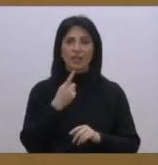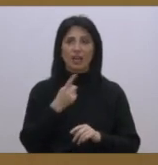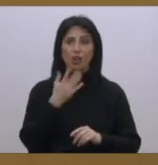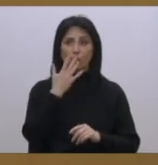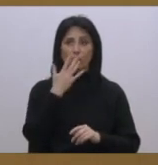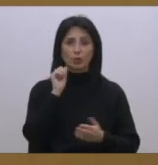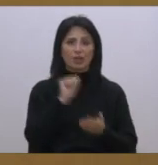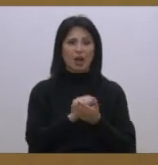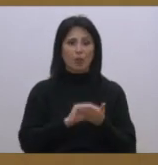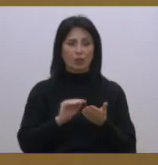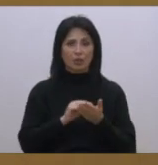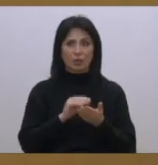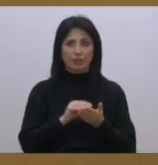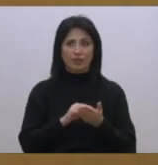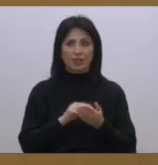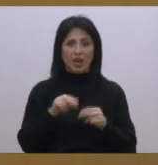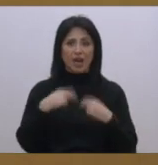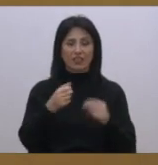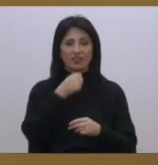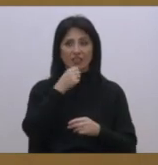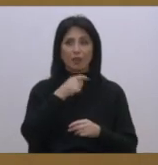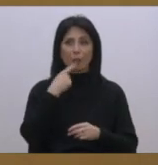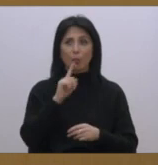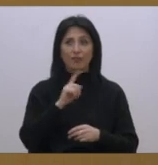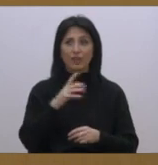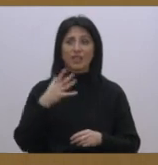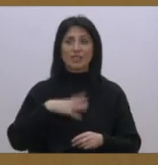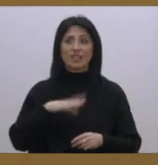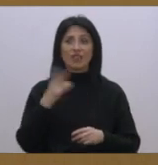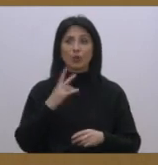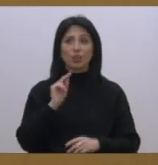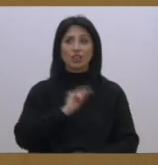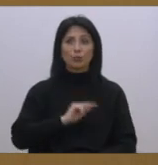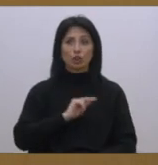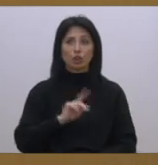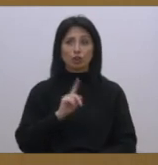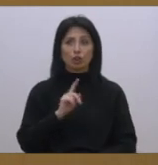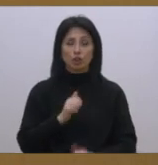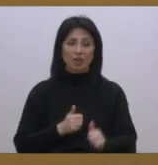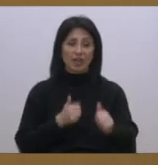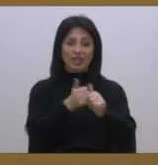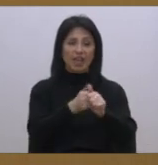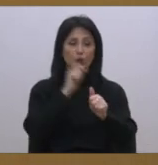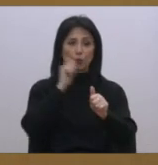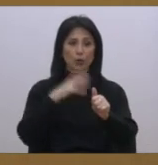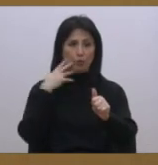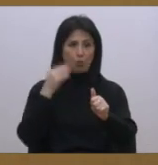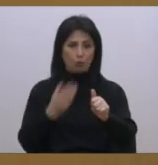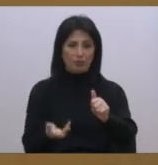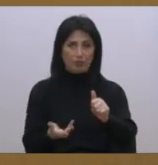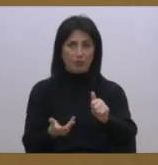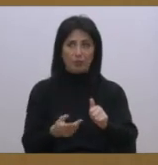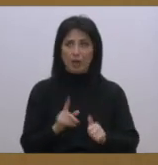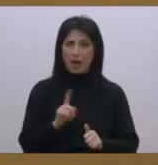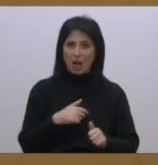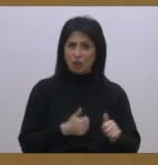უცხოურ გამოცემას აძლევს ინტერვიუს და ამბობს, რომ საქართველოს უნდა იმუშაოს, რომ დაეწიოს უკრაინას და მოლდოვასო. რაში